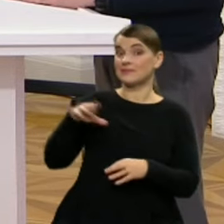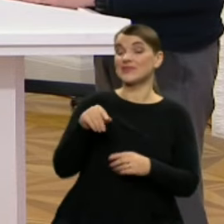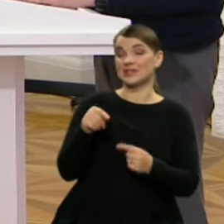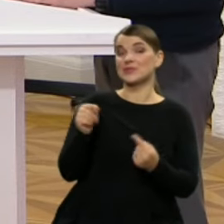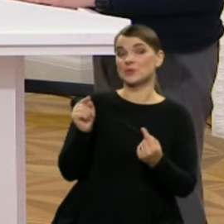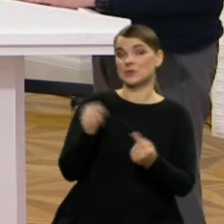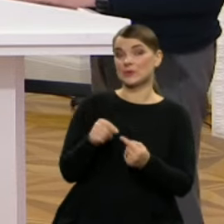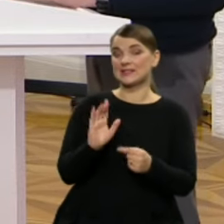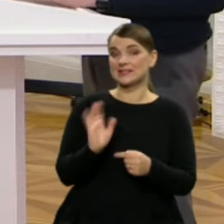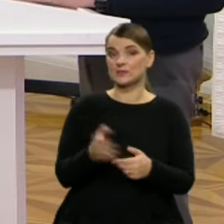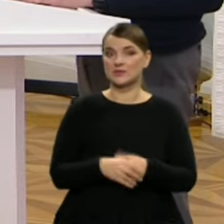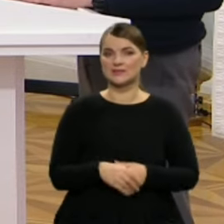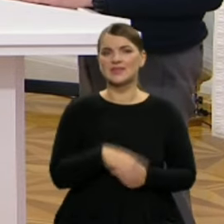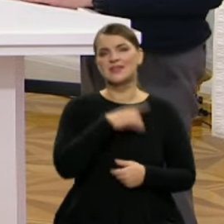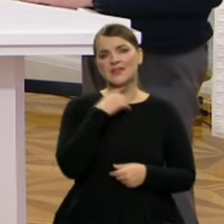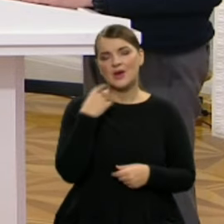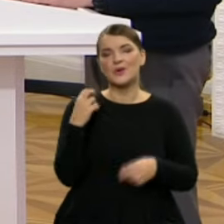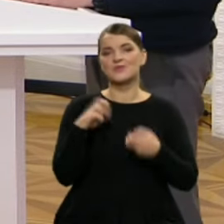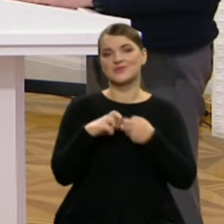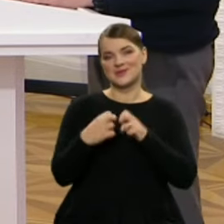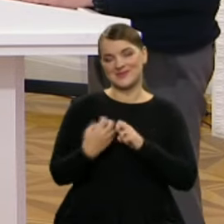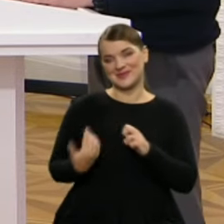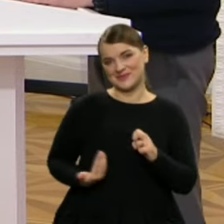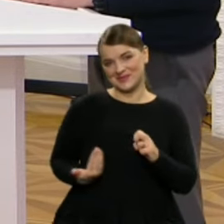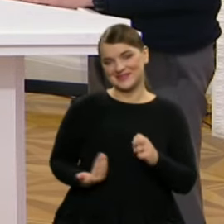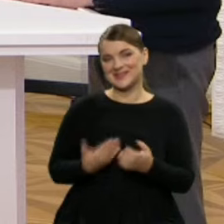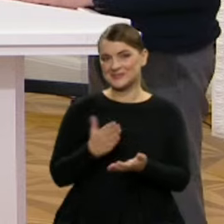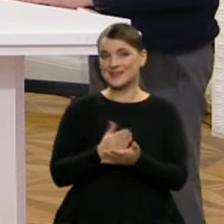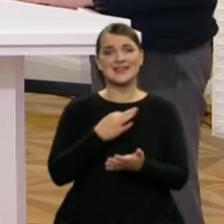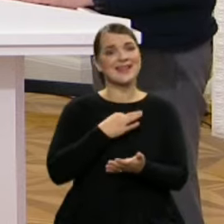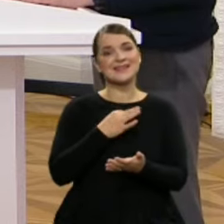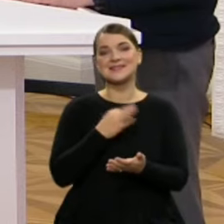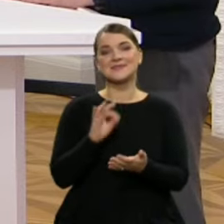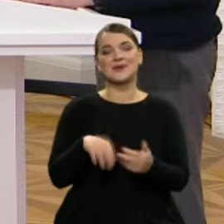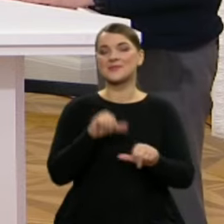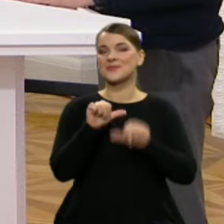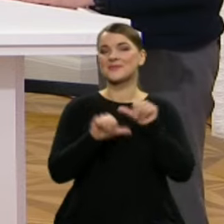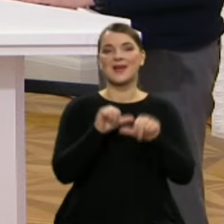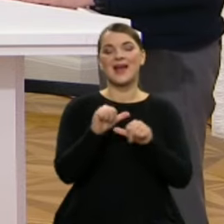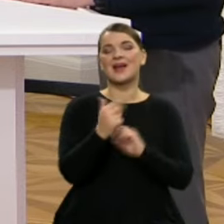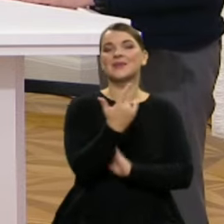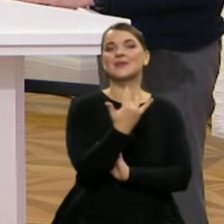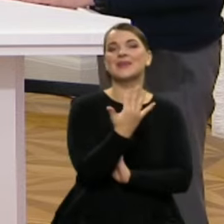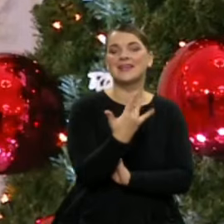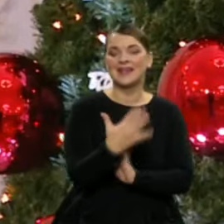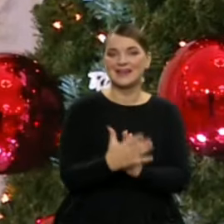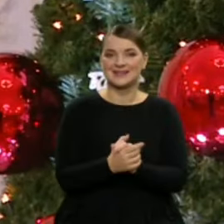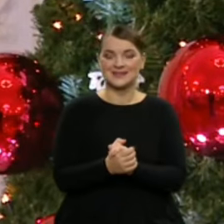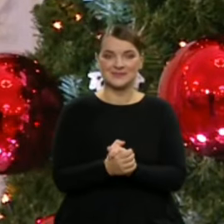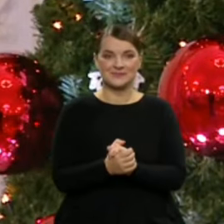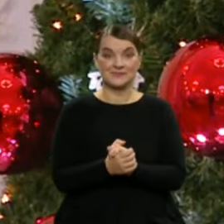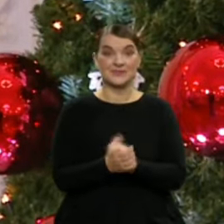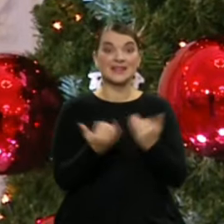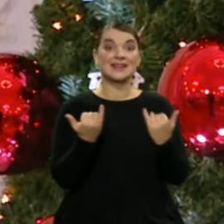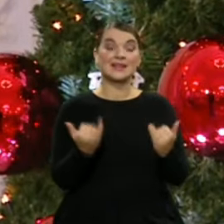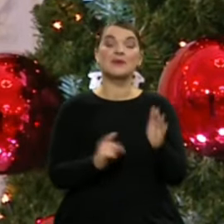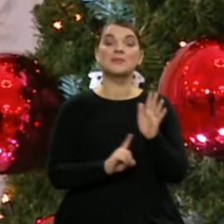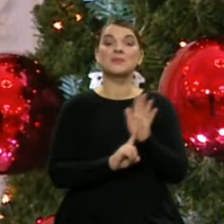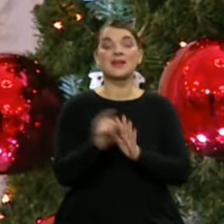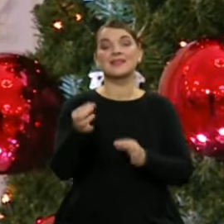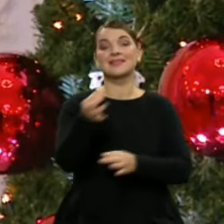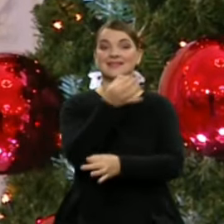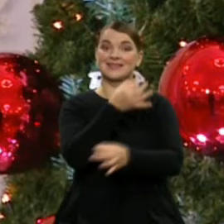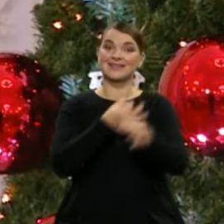visi gyvenime turi sunkumų, nesvarbu, koks tavo amžius. Štai čia ir kalbame apie šeimą ir jos